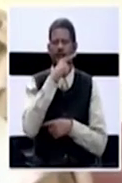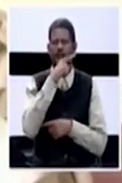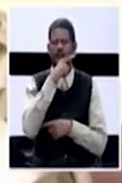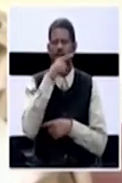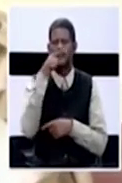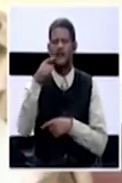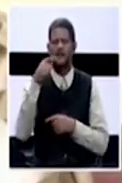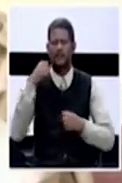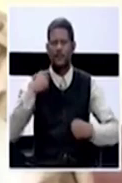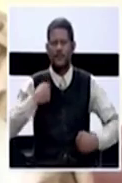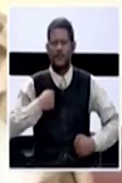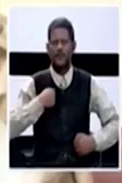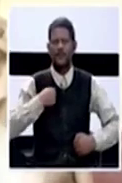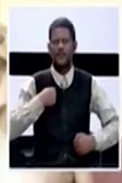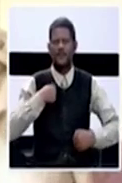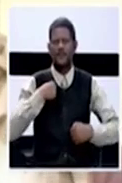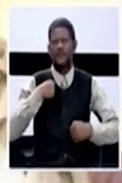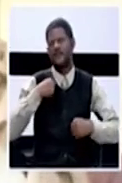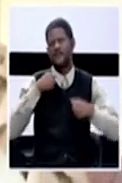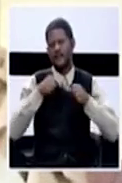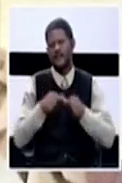ኣብቲ ወትድርና ኣስጊረ ፀኒሐ ማለት